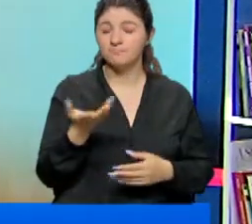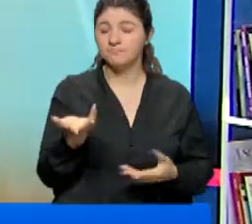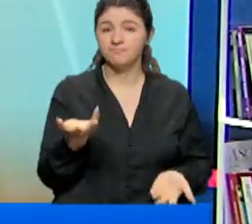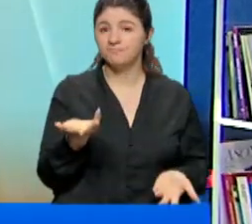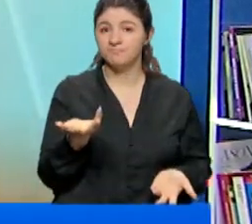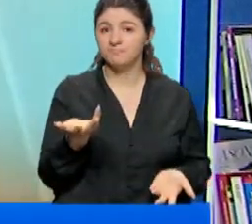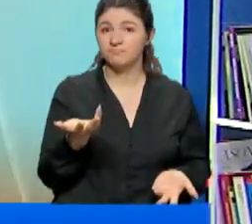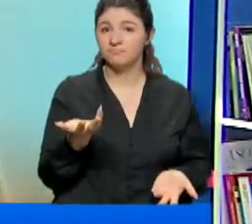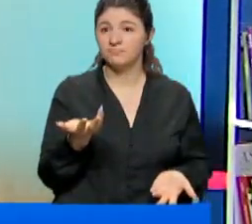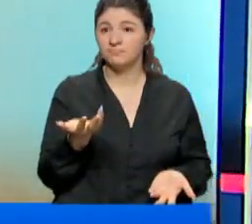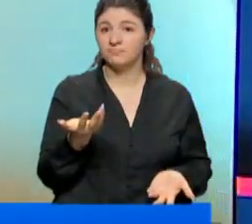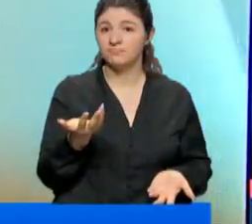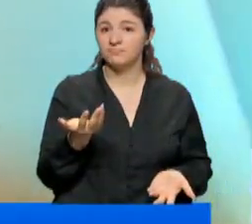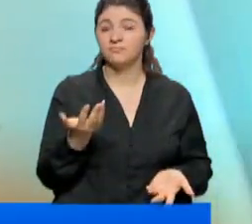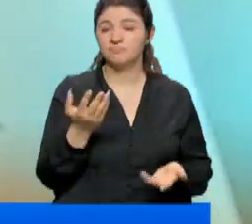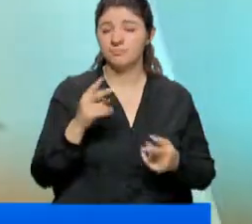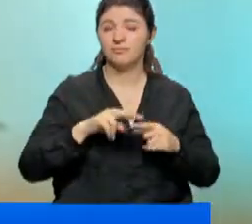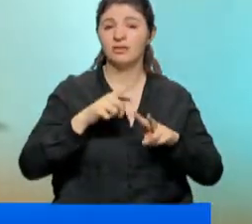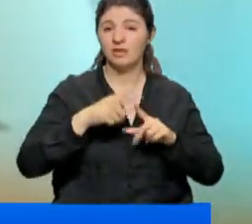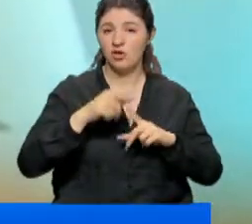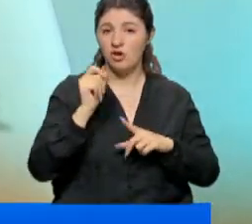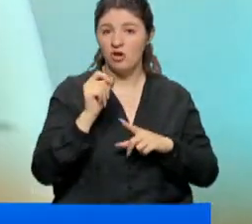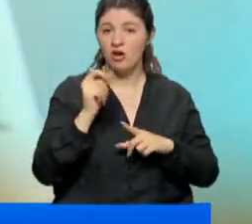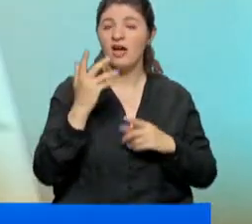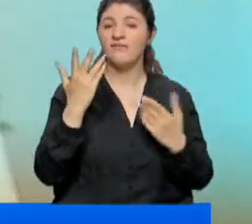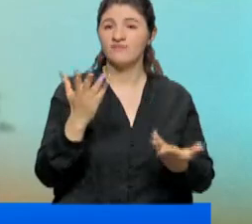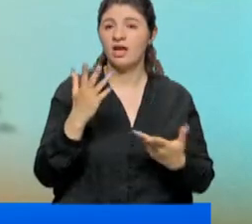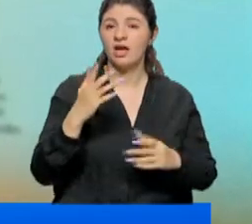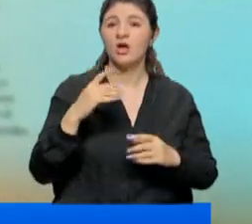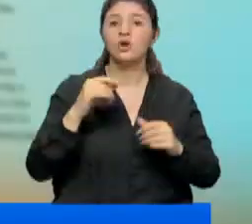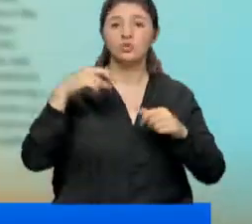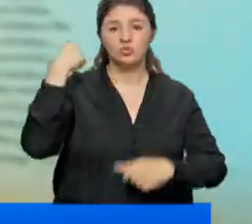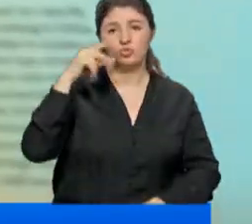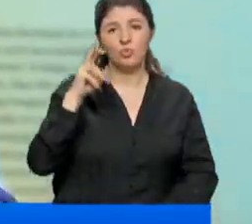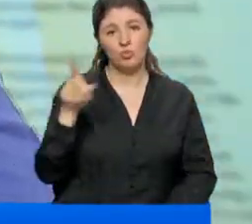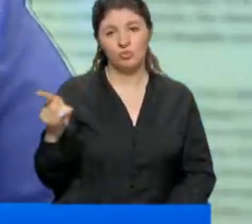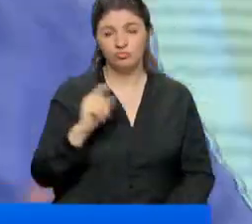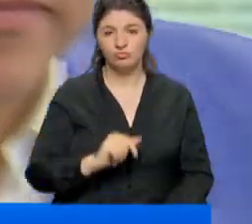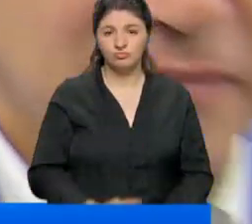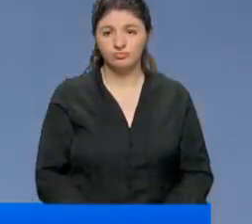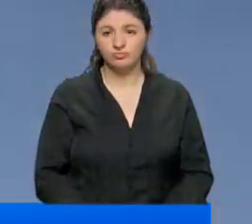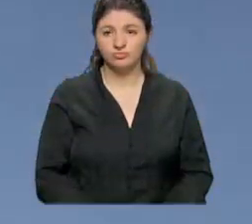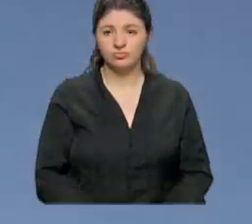ver bu NATO ve Suriye meselesi